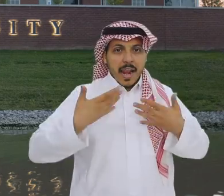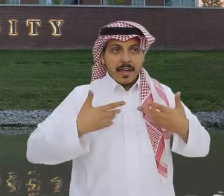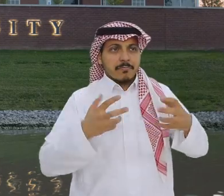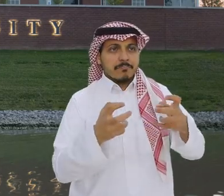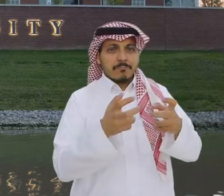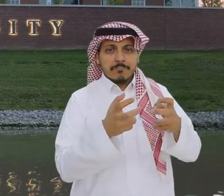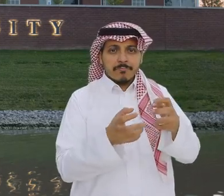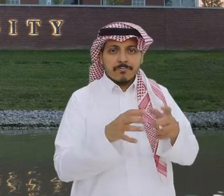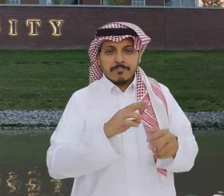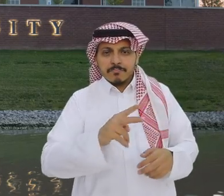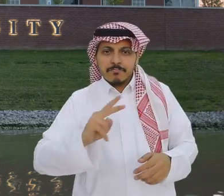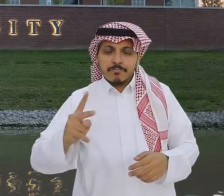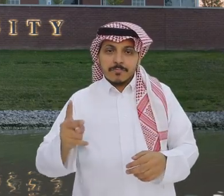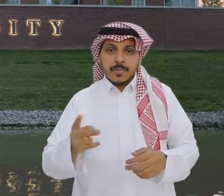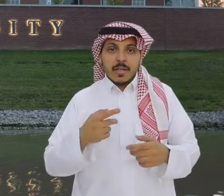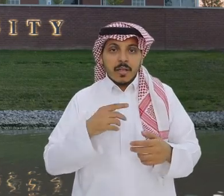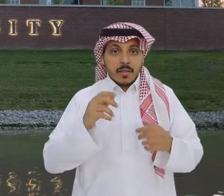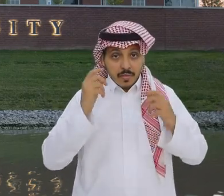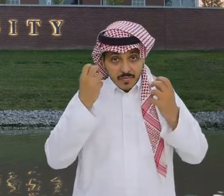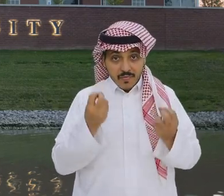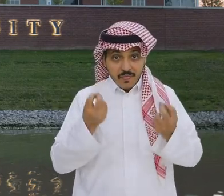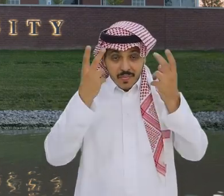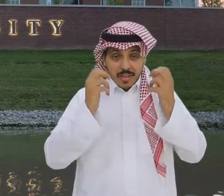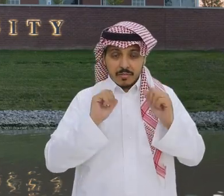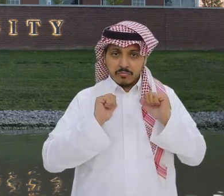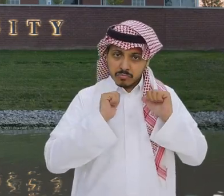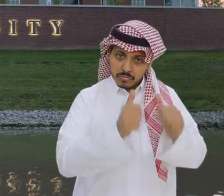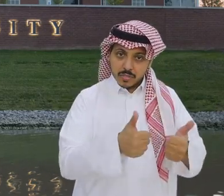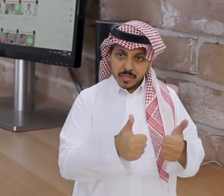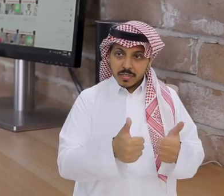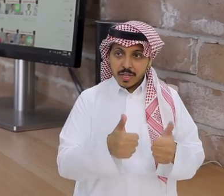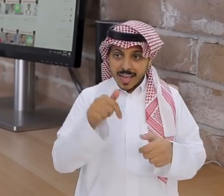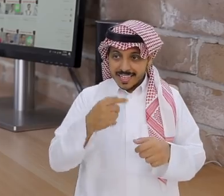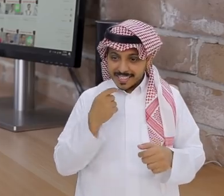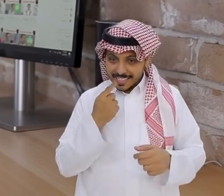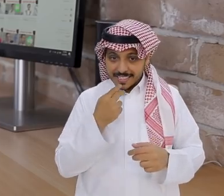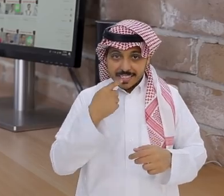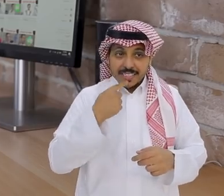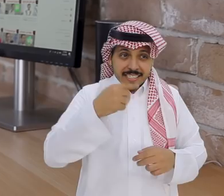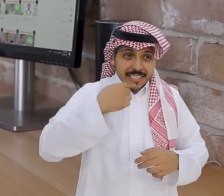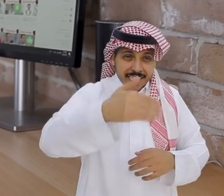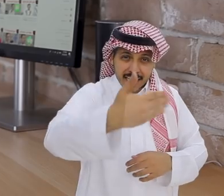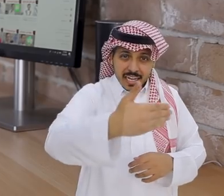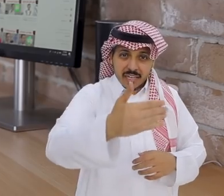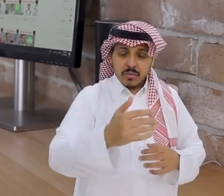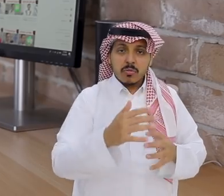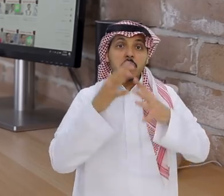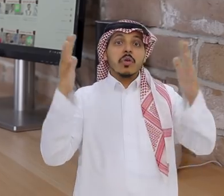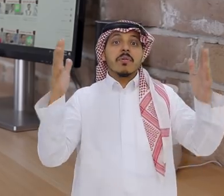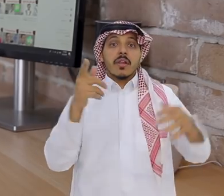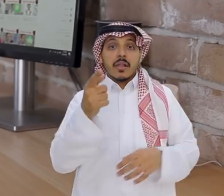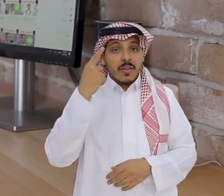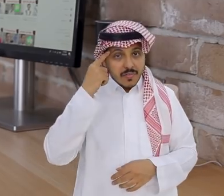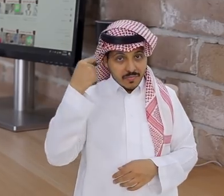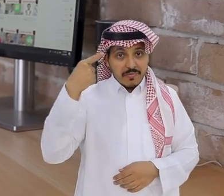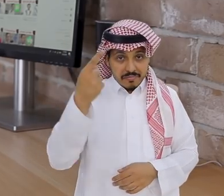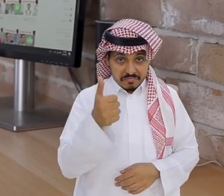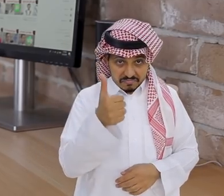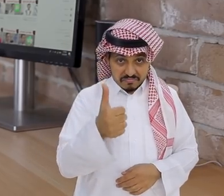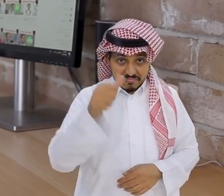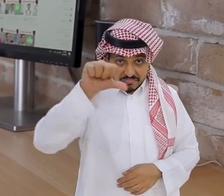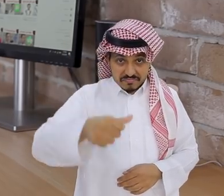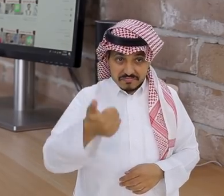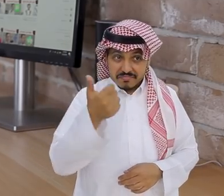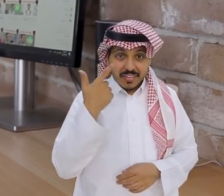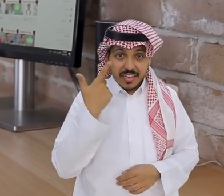رائع بالنسبة لهم، فقرروا أنه يبدأوا منح. وهذا الموضوع في هذه السنوات هيزيد بشكل جدا كبير. وأنتوا شقولوا ليش رأيكم؟ هل